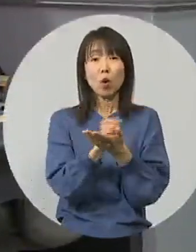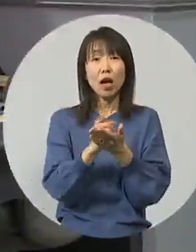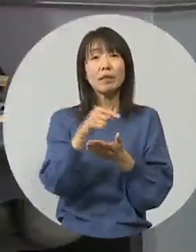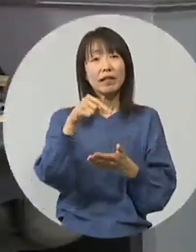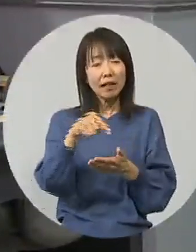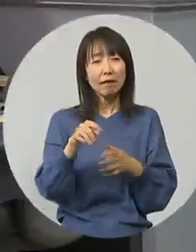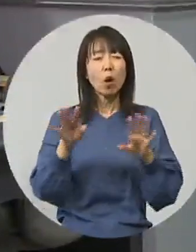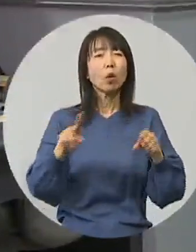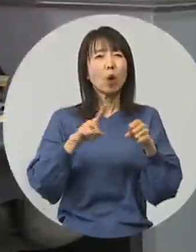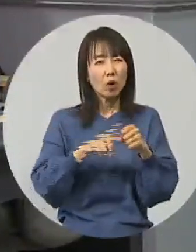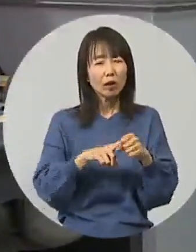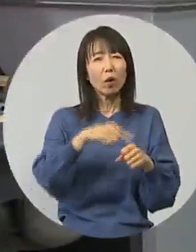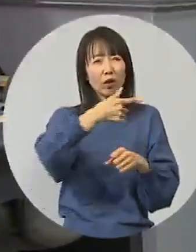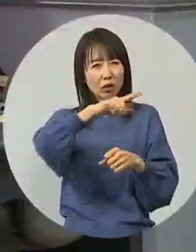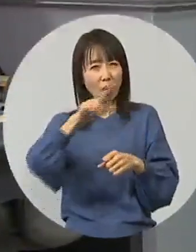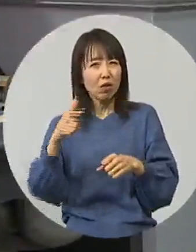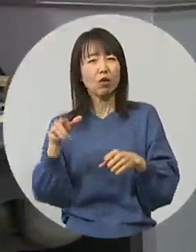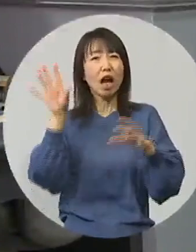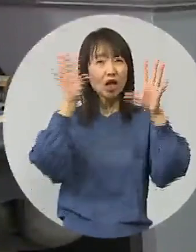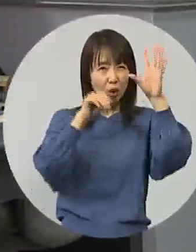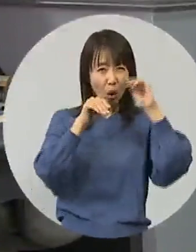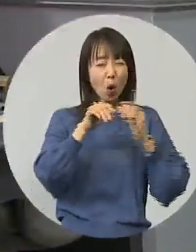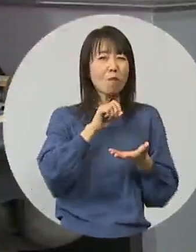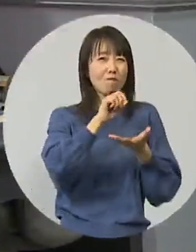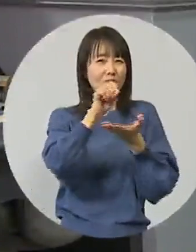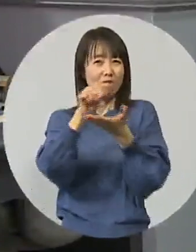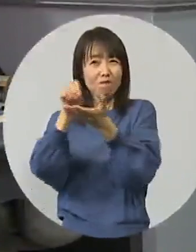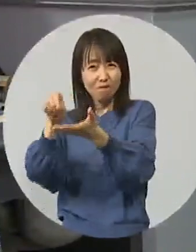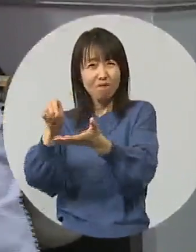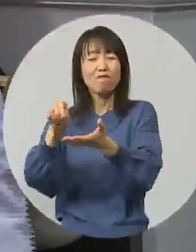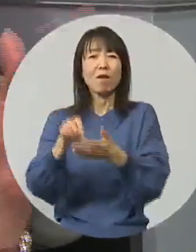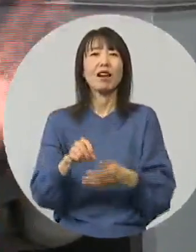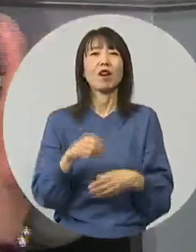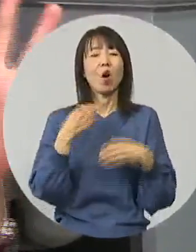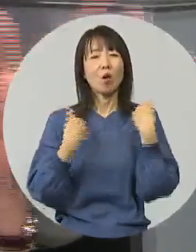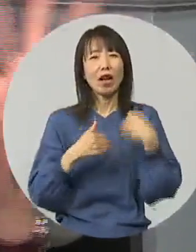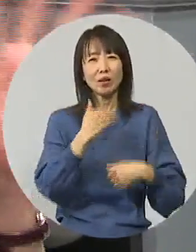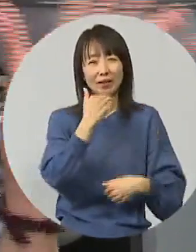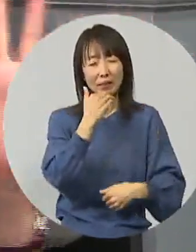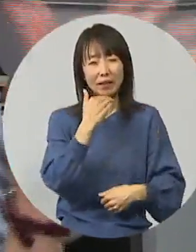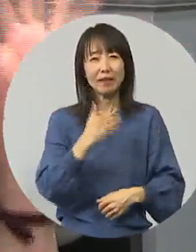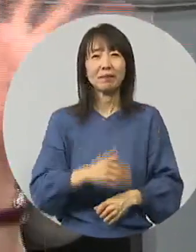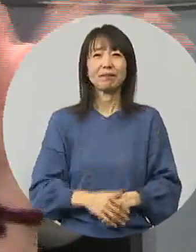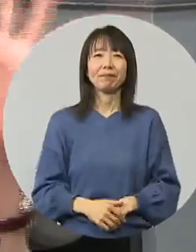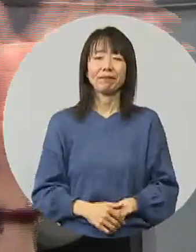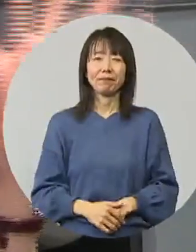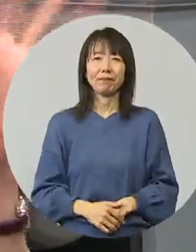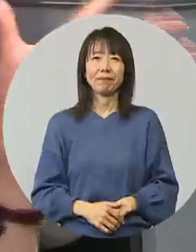も市内のホットな情報をたくさんお届けしてまいりますので、どうぞお楽しみに。